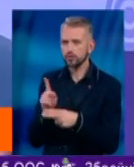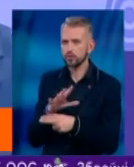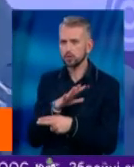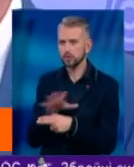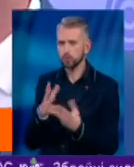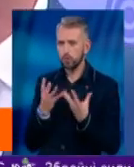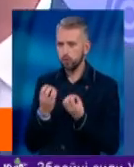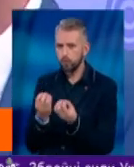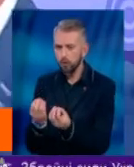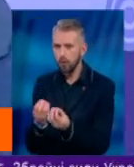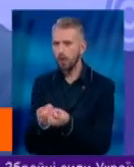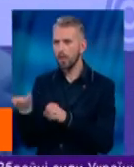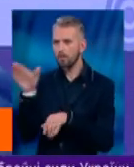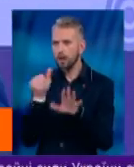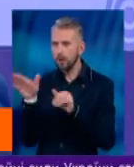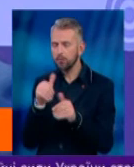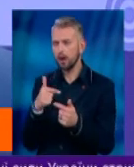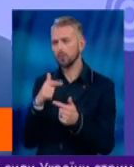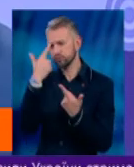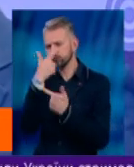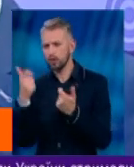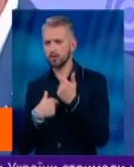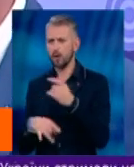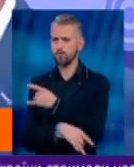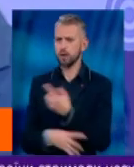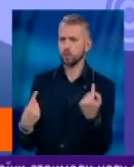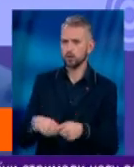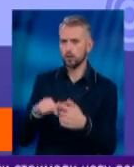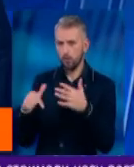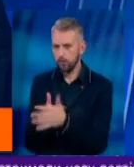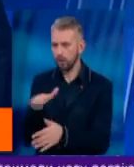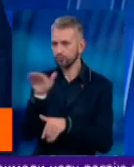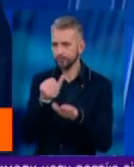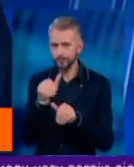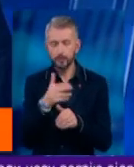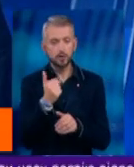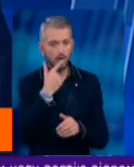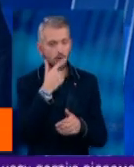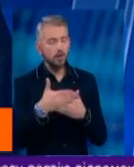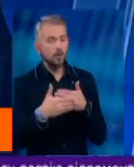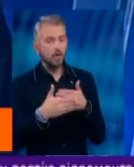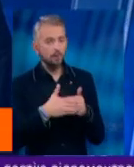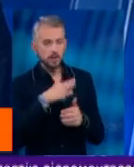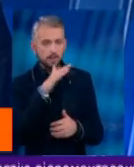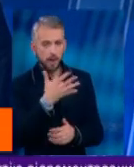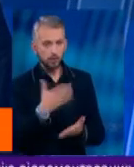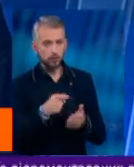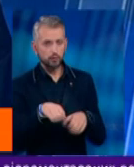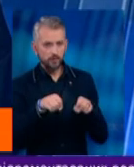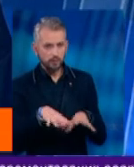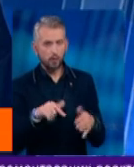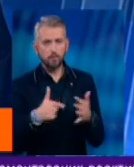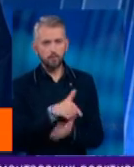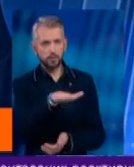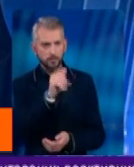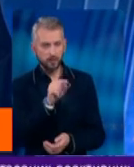відбувалося, що, мовляв, набрали кредитів, банкрут і так далі. Крім цього, найближчих 5 років, ви, якщо вирішите брати знову кредит,